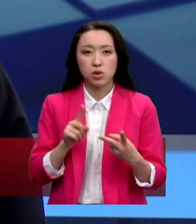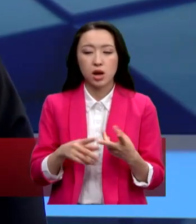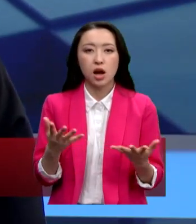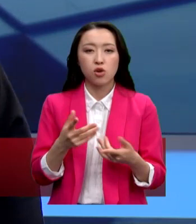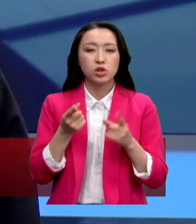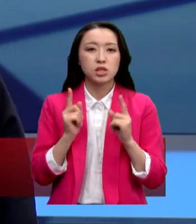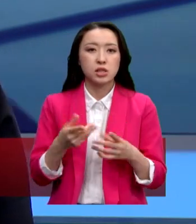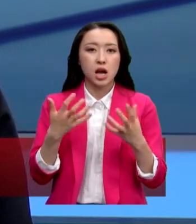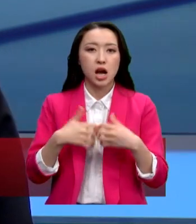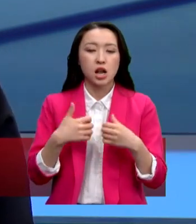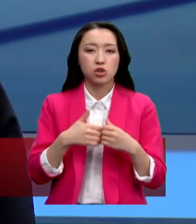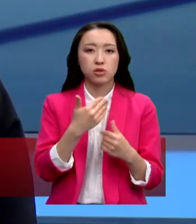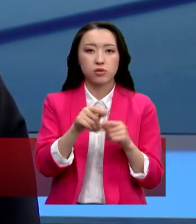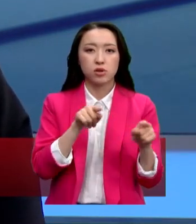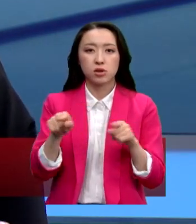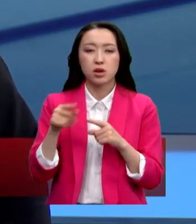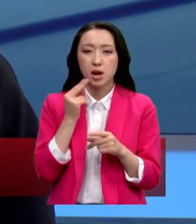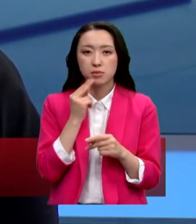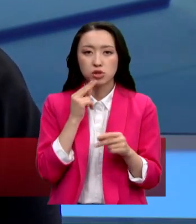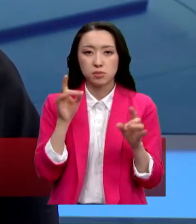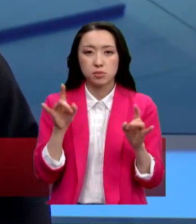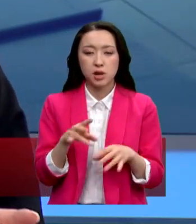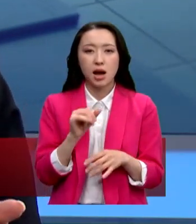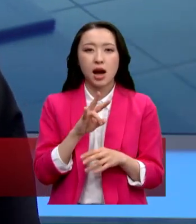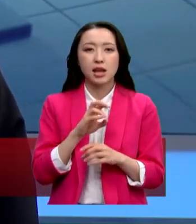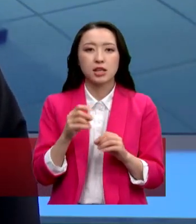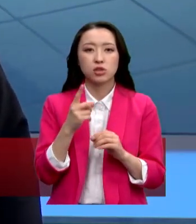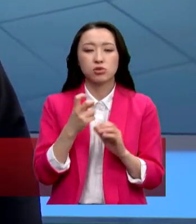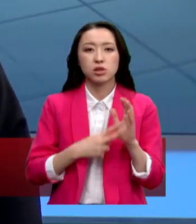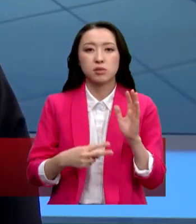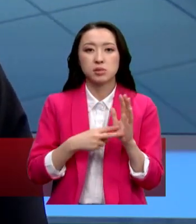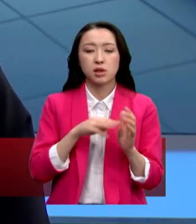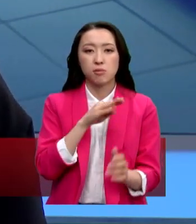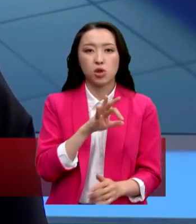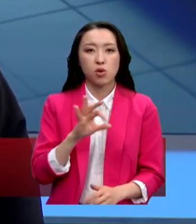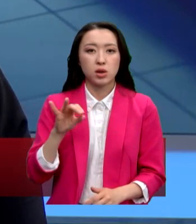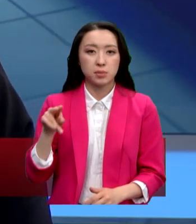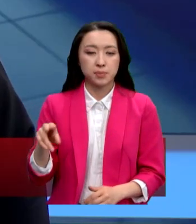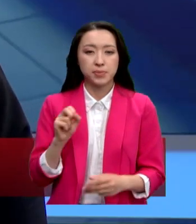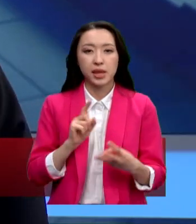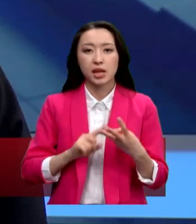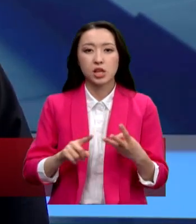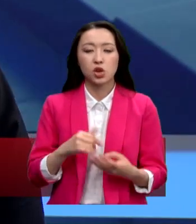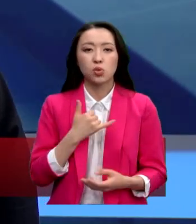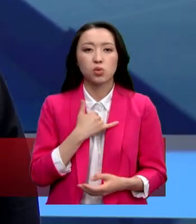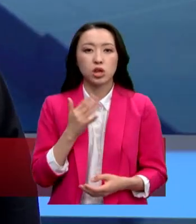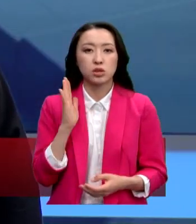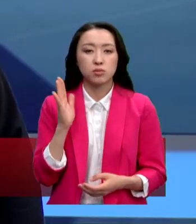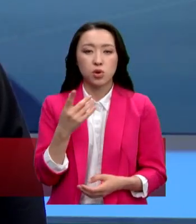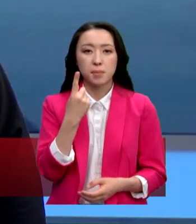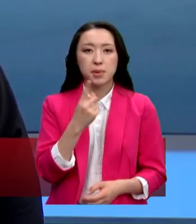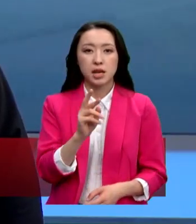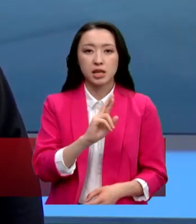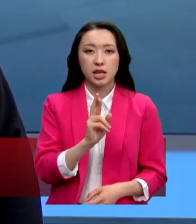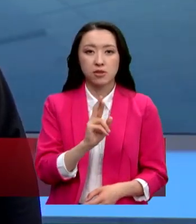действительное количество объектов общественного питания, а не 177 ТОшек и ПЭшек. Третье, у нас будет с 1